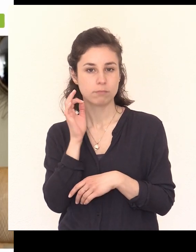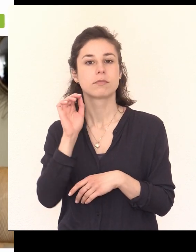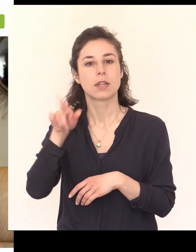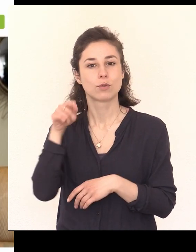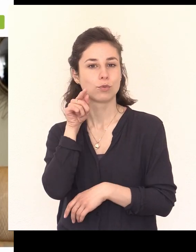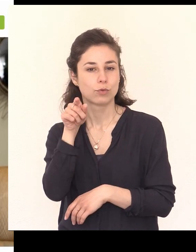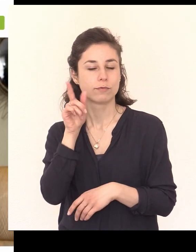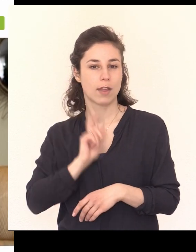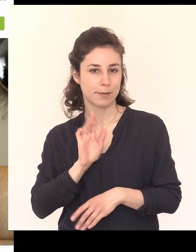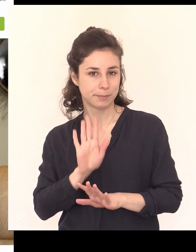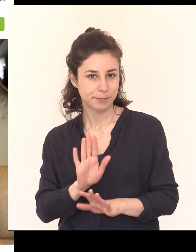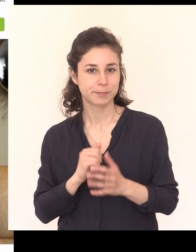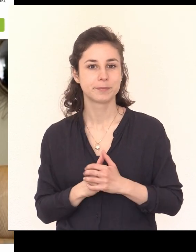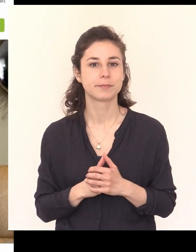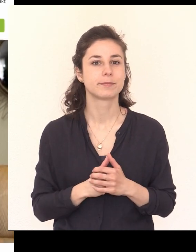Minute.